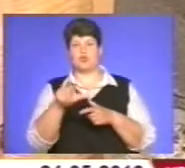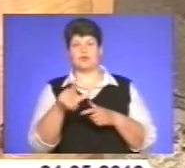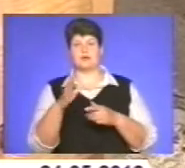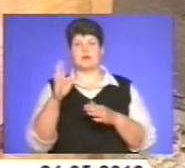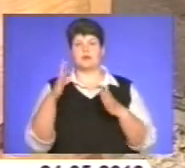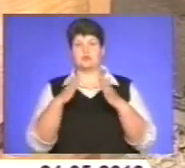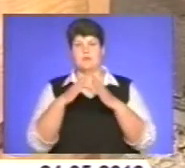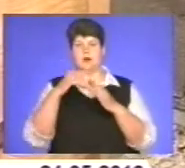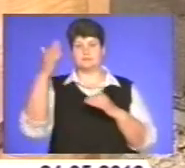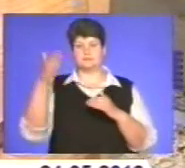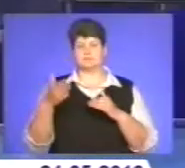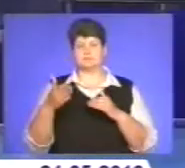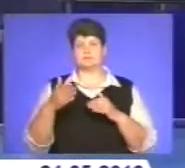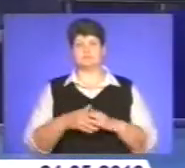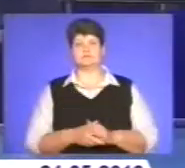будинків.